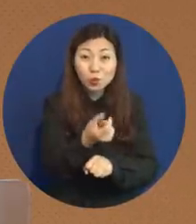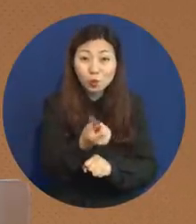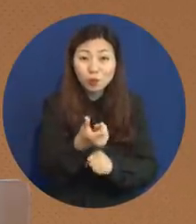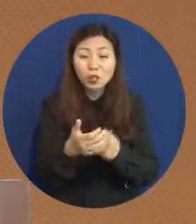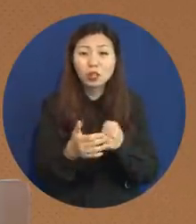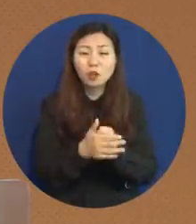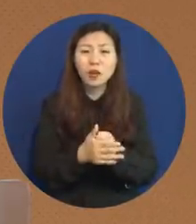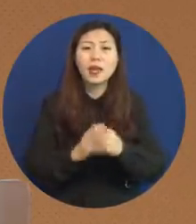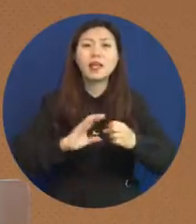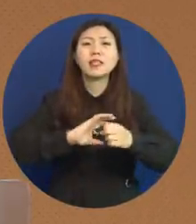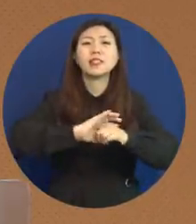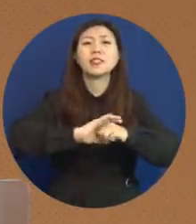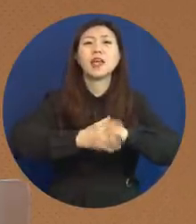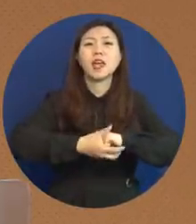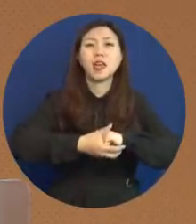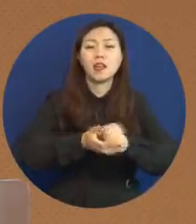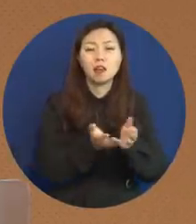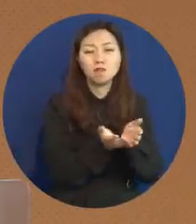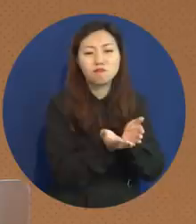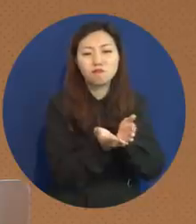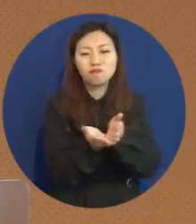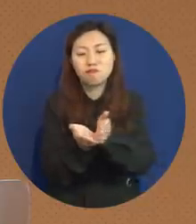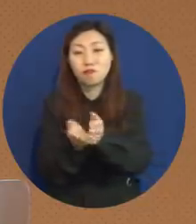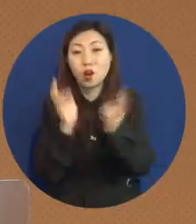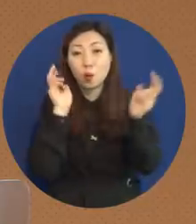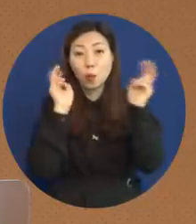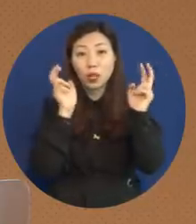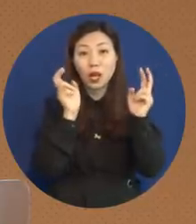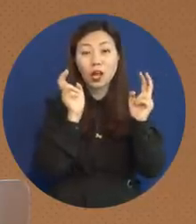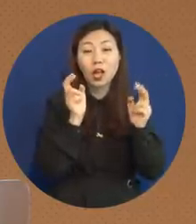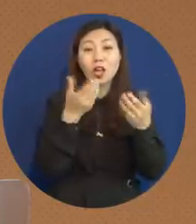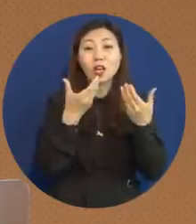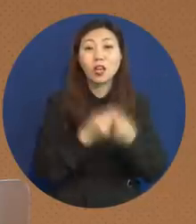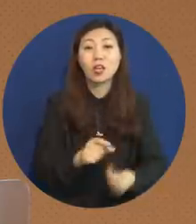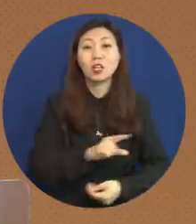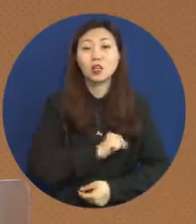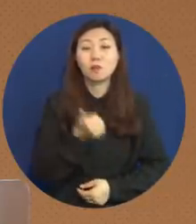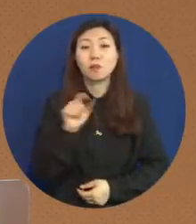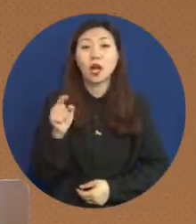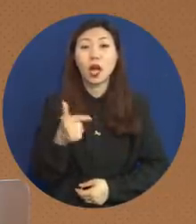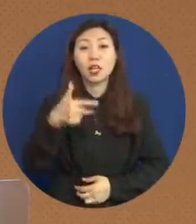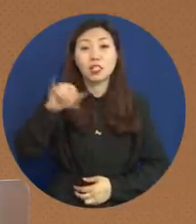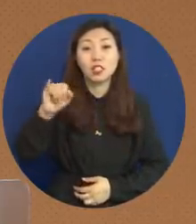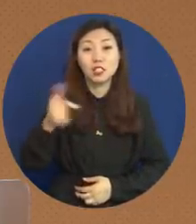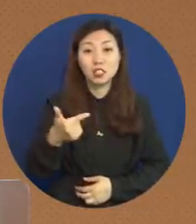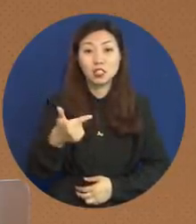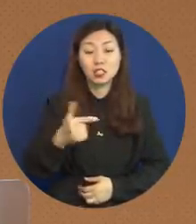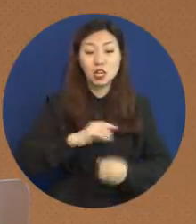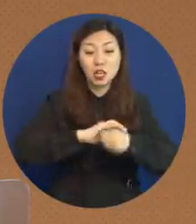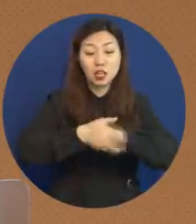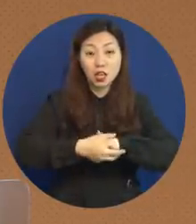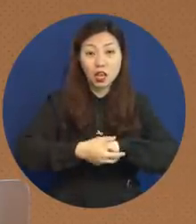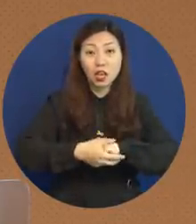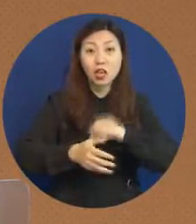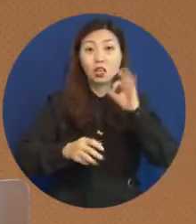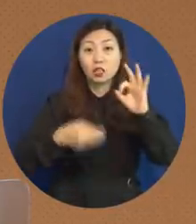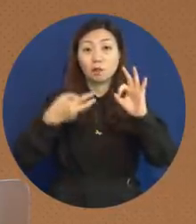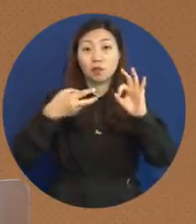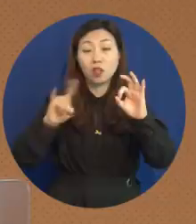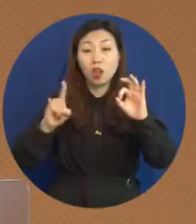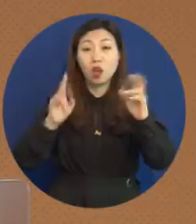세계적인 해운회사가 여러분들 잘 아는 한진해운 같은 세계 10대 해운회사가 되는 이런 것도 막